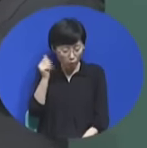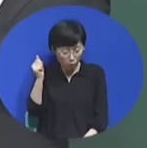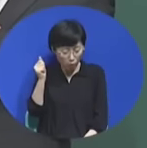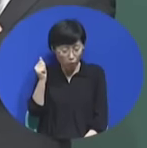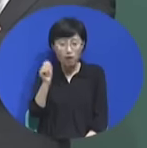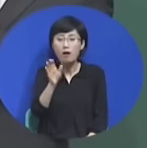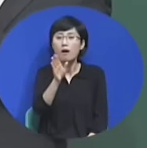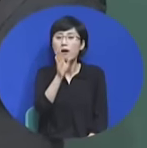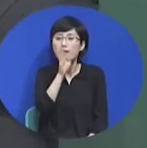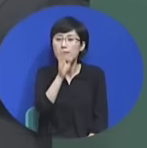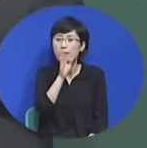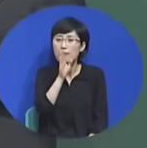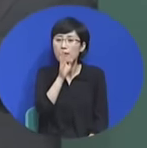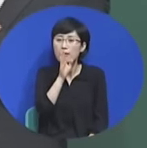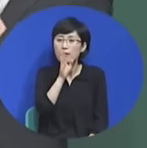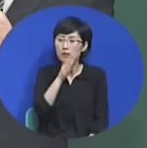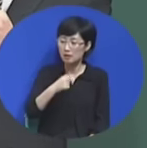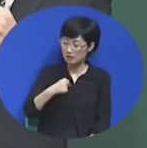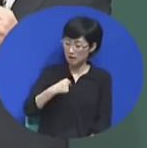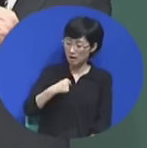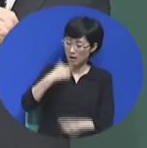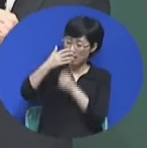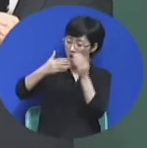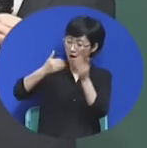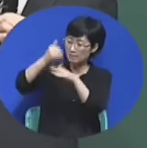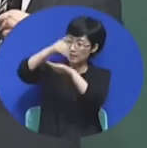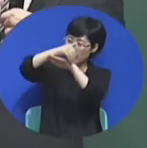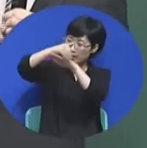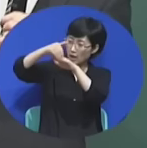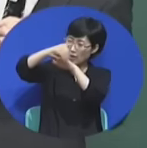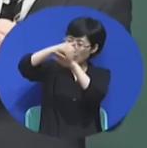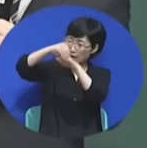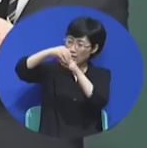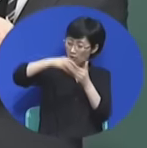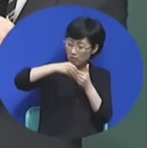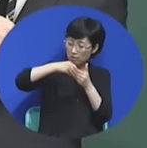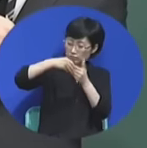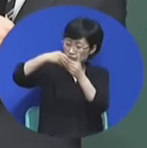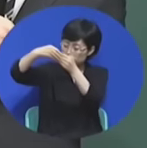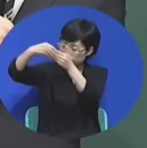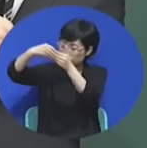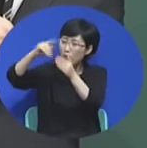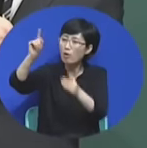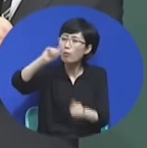우리는 하나님의 계획과 의지로 어떻게 우리를 이끌어 가시는가 너무나 중요하지 않습니까?